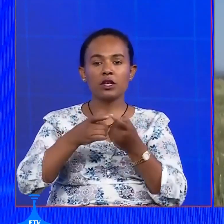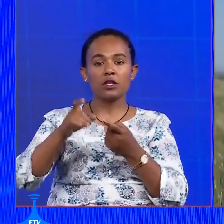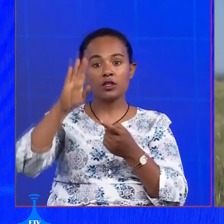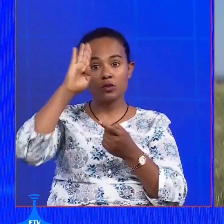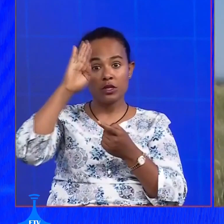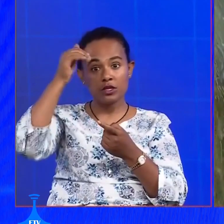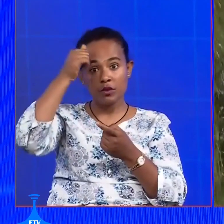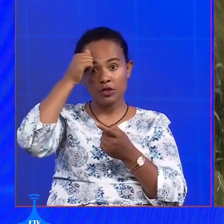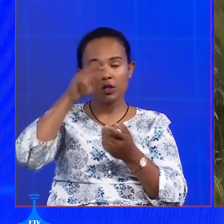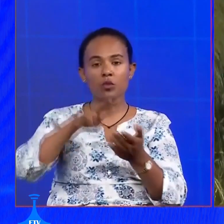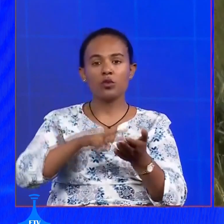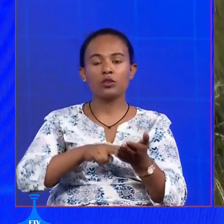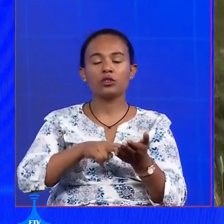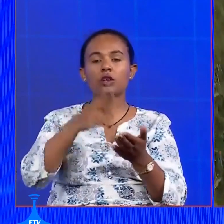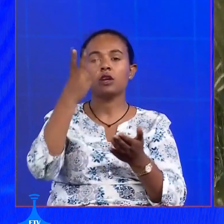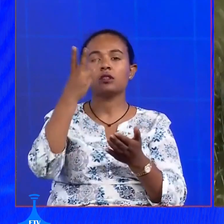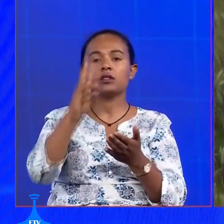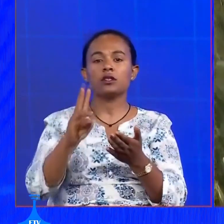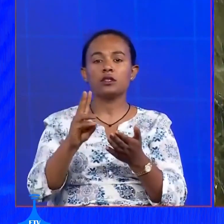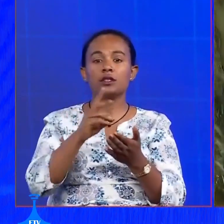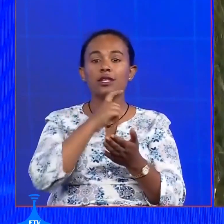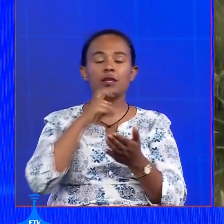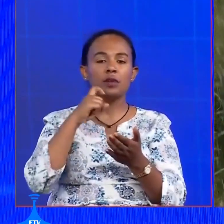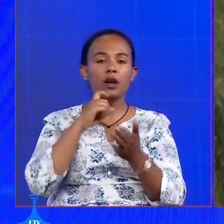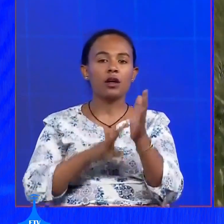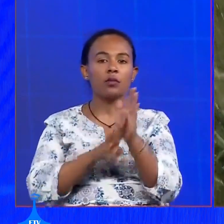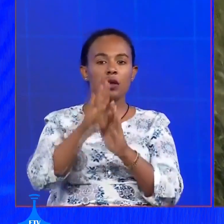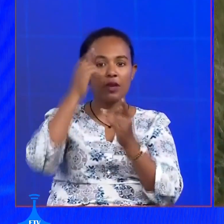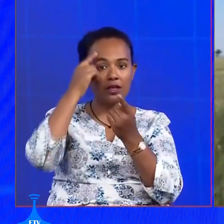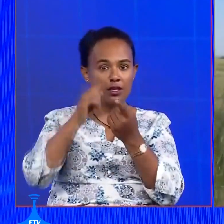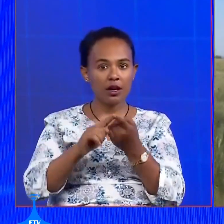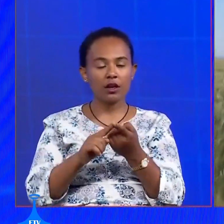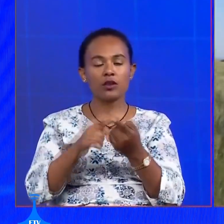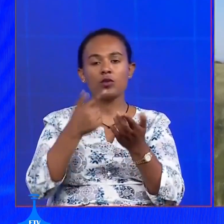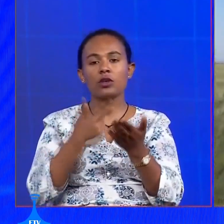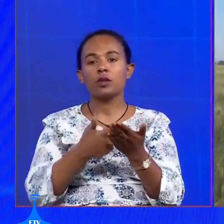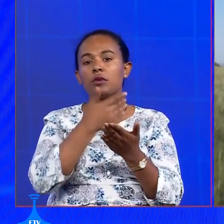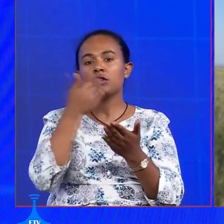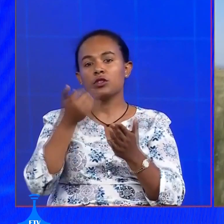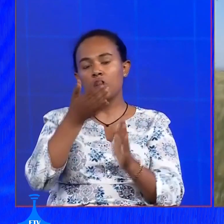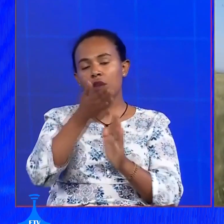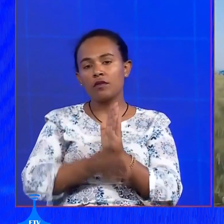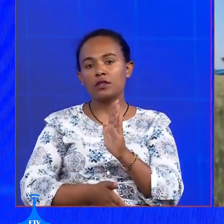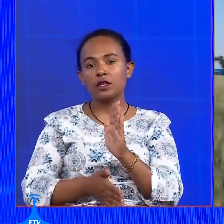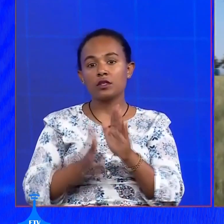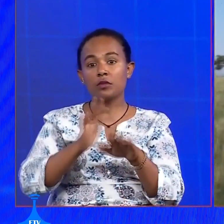አብዲሳ በ2016 የበጋ ወራት ለማልማት የታቀደው የመስኖ ስንዴ ልማት በተሻለ አፈጻጸም